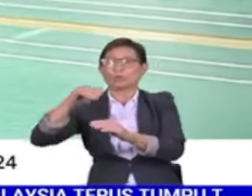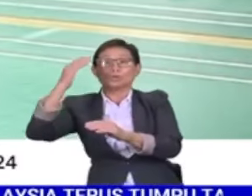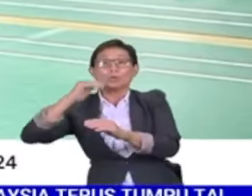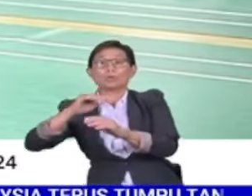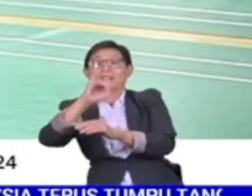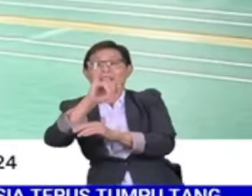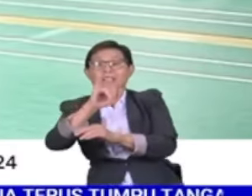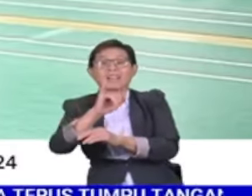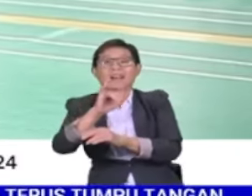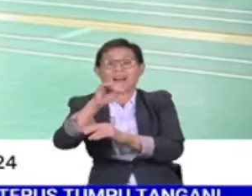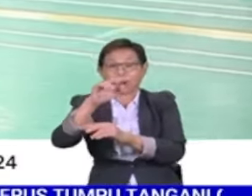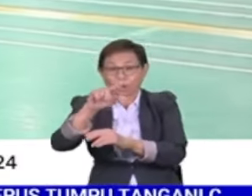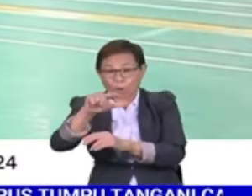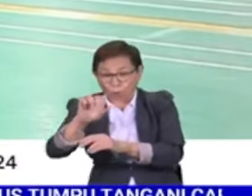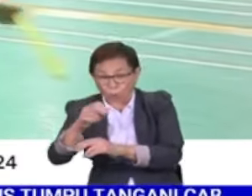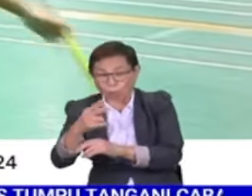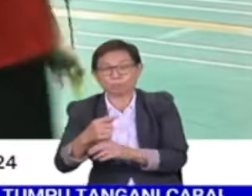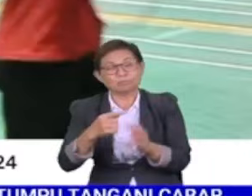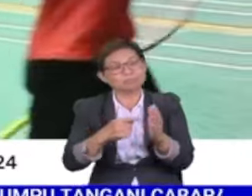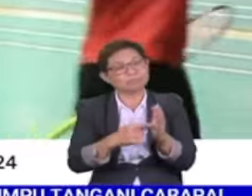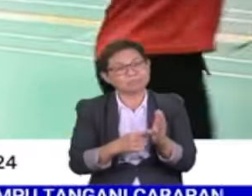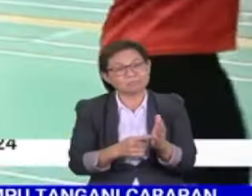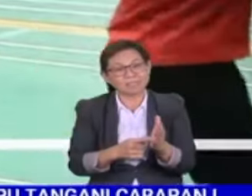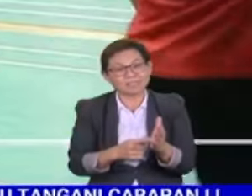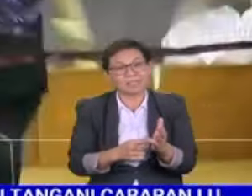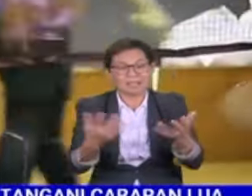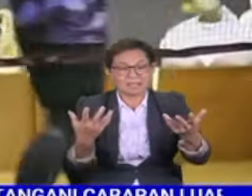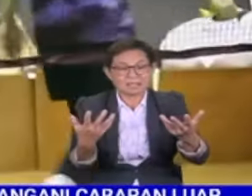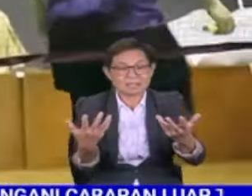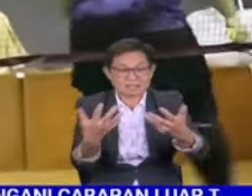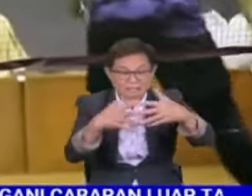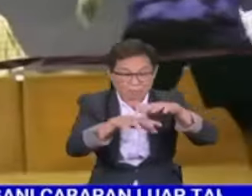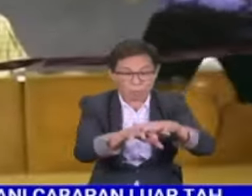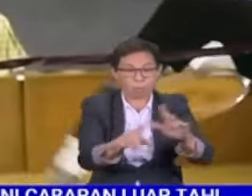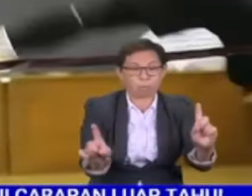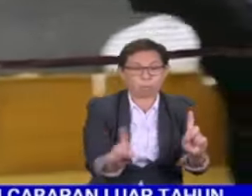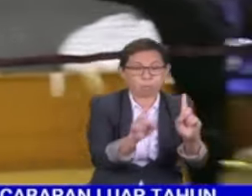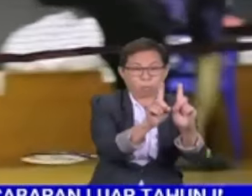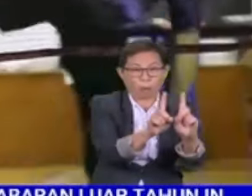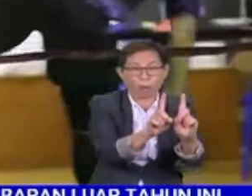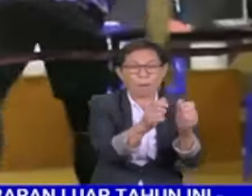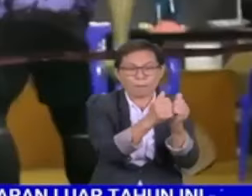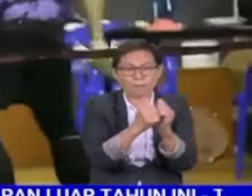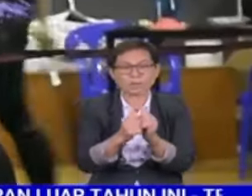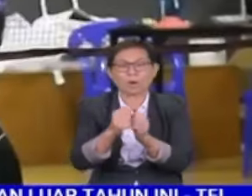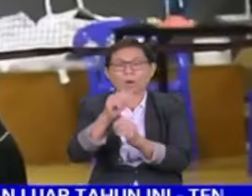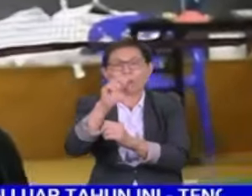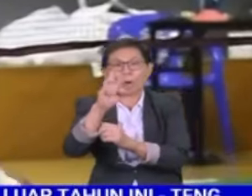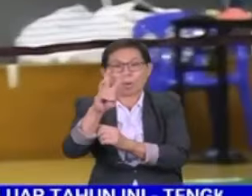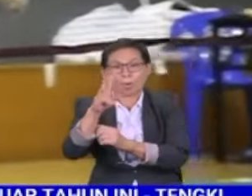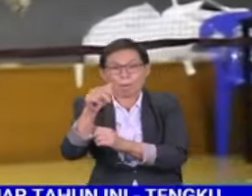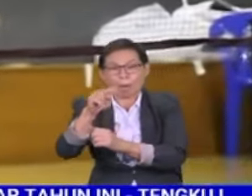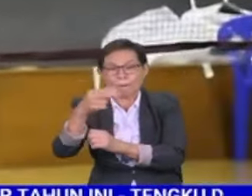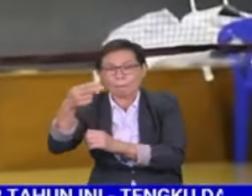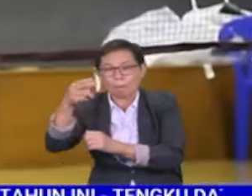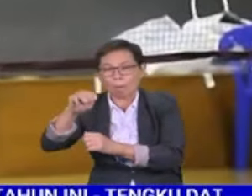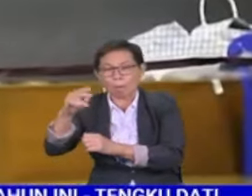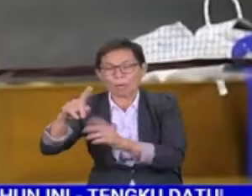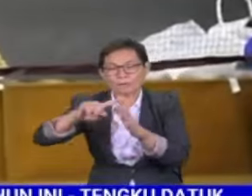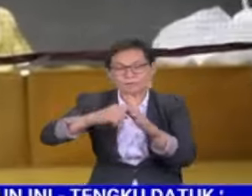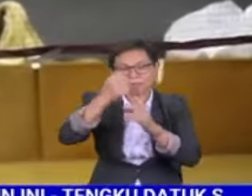Zifei. Situasi itu menyaksikan gabungan yang dikenali sebagai Patah Timur Boys bersama Wan Muhammad Arif Wan Junaidi